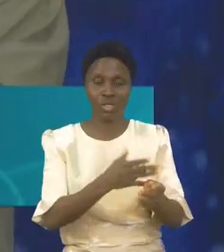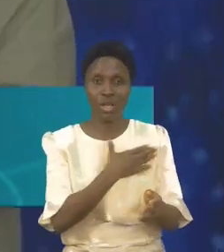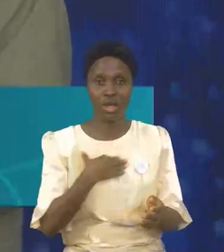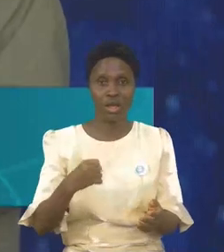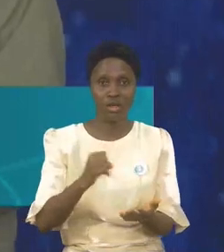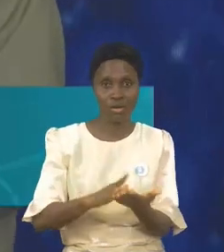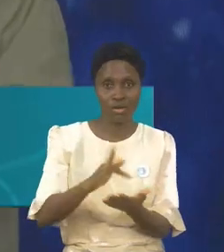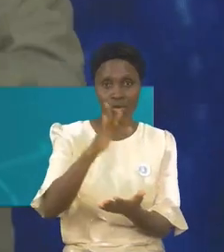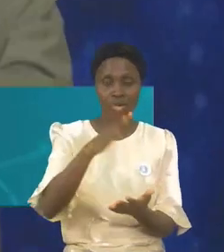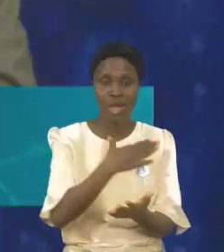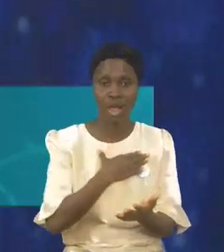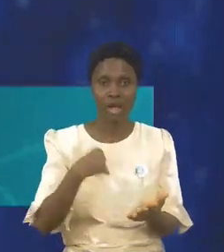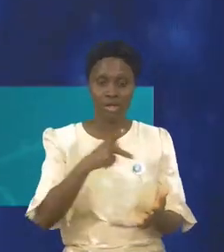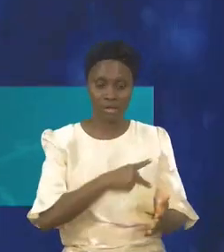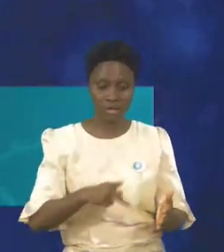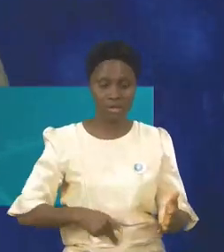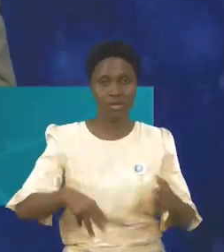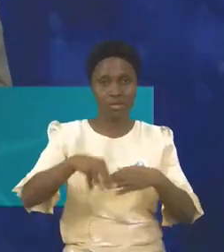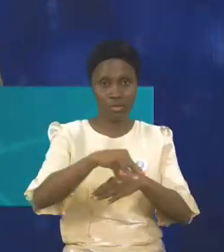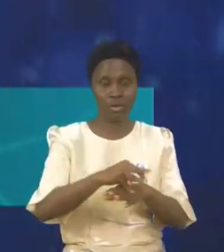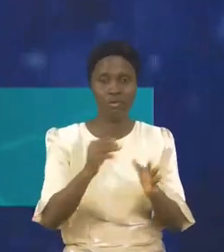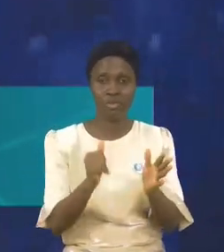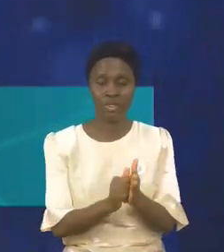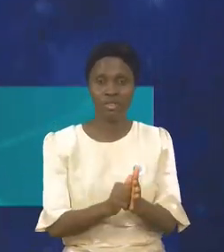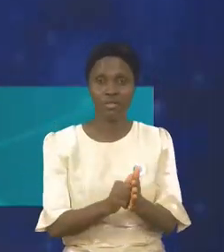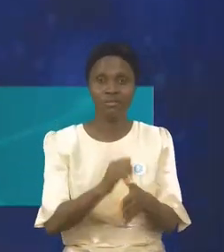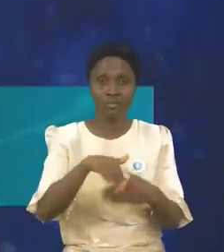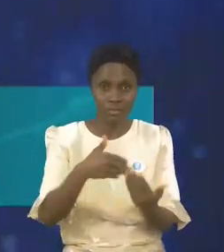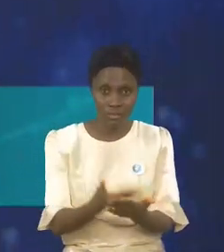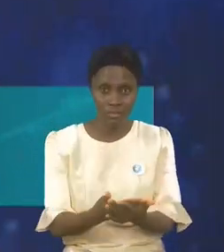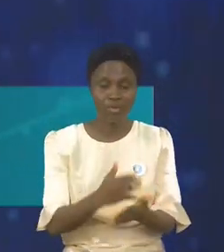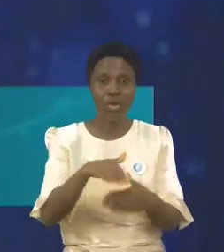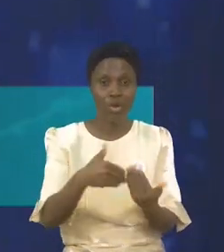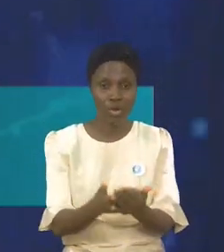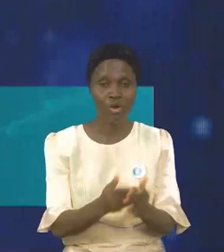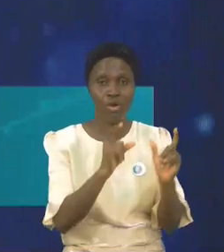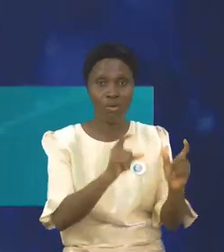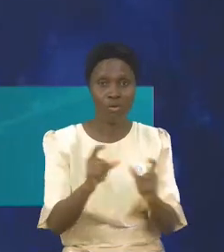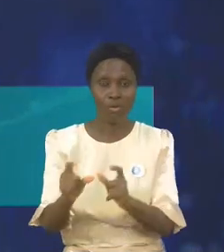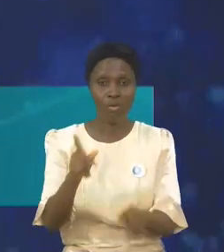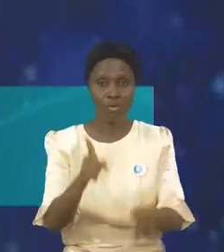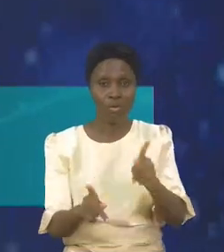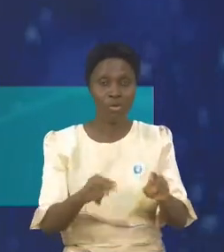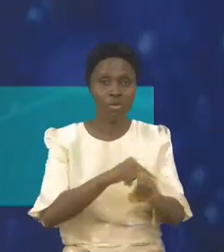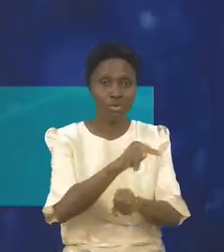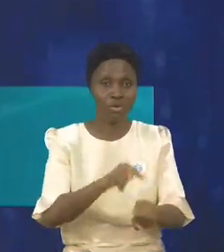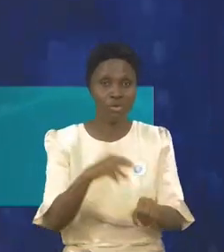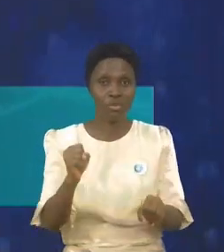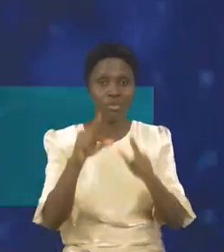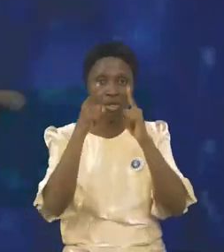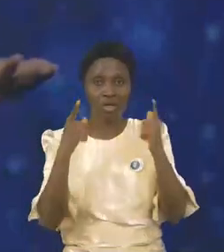princes, on lui donna la domination, la gloire et le règne, et tous les peuples,